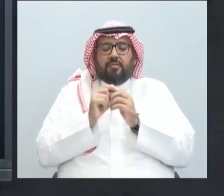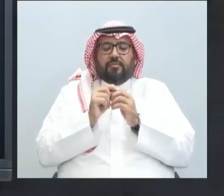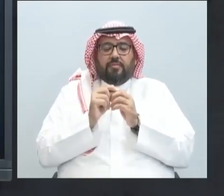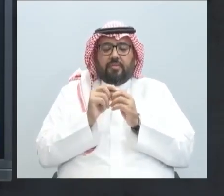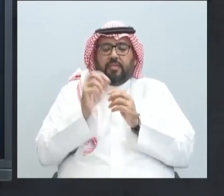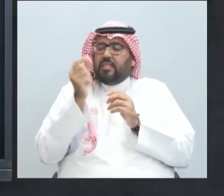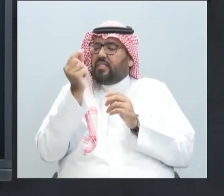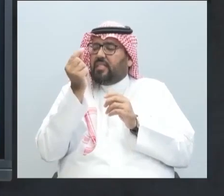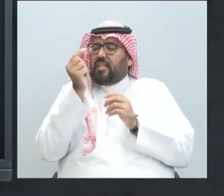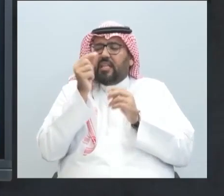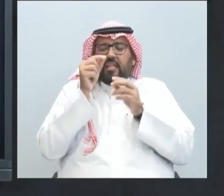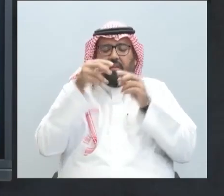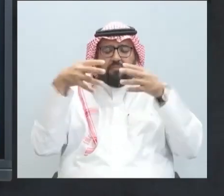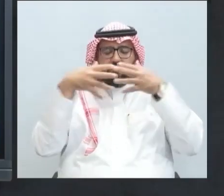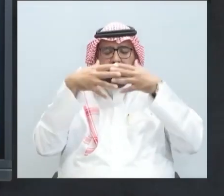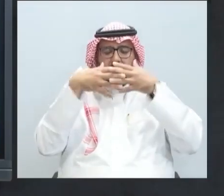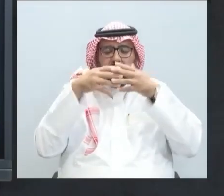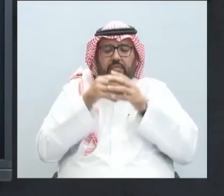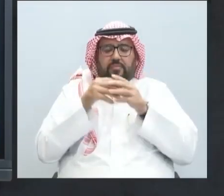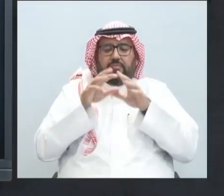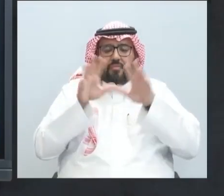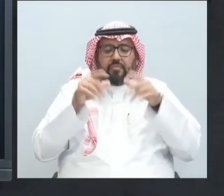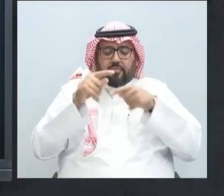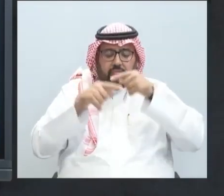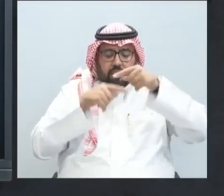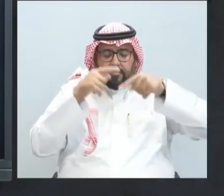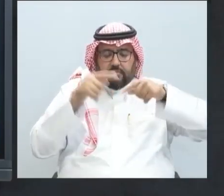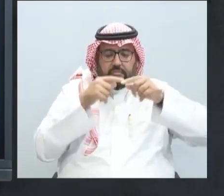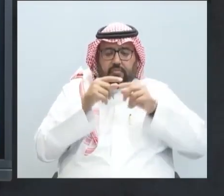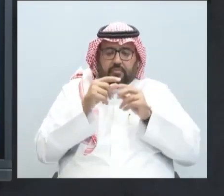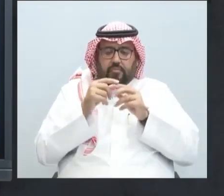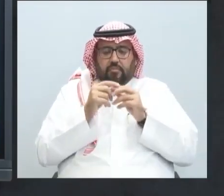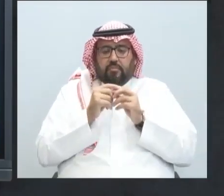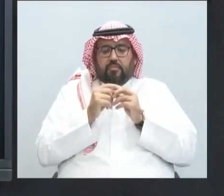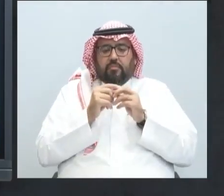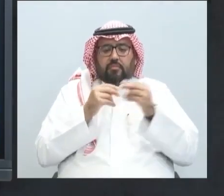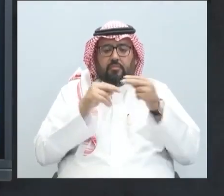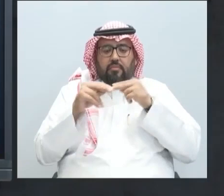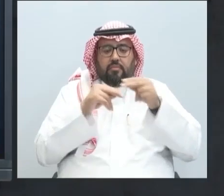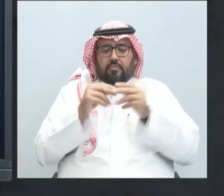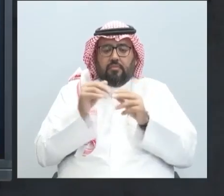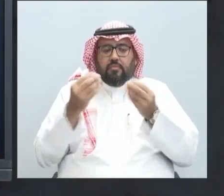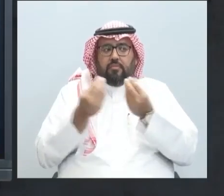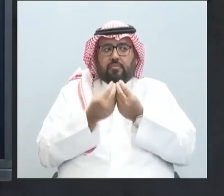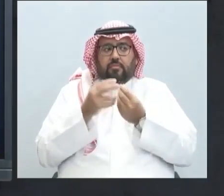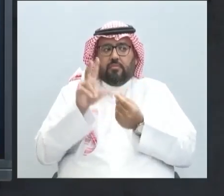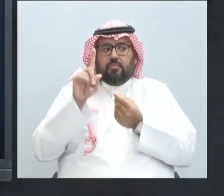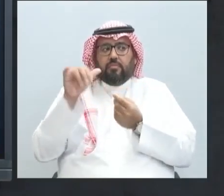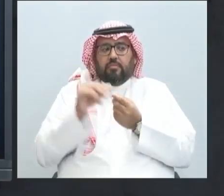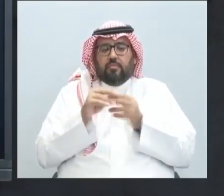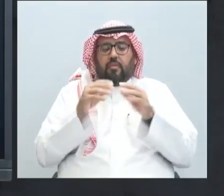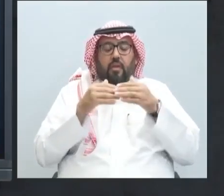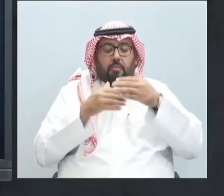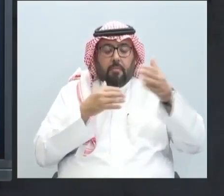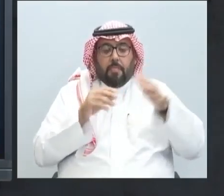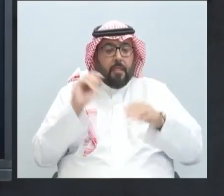الخلايا صغيره كان التواصل نقل هذه المواد حركه المواد تبادل هذه المواد مع البيئه الخارجيه يكون